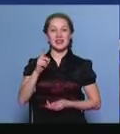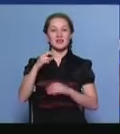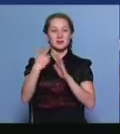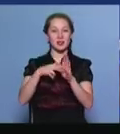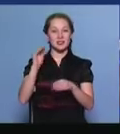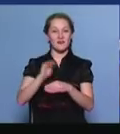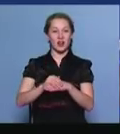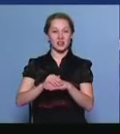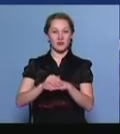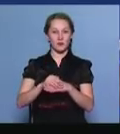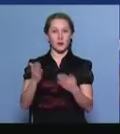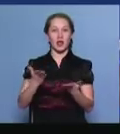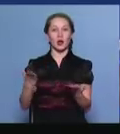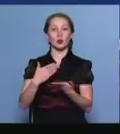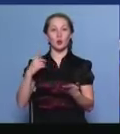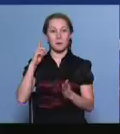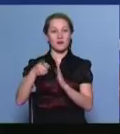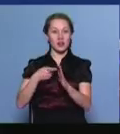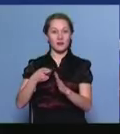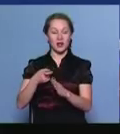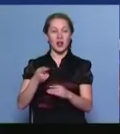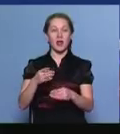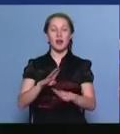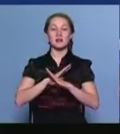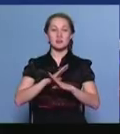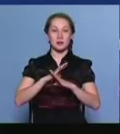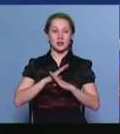получили смертельную травму пешеходы,